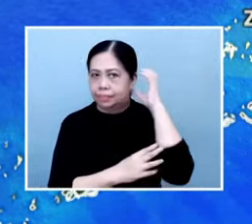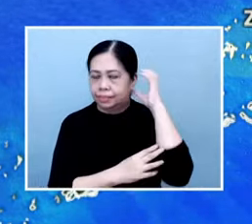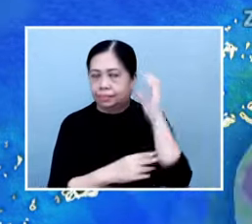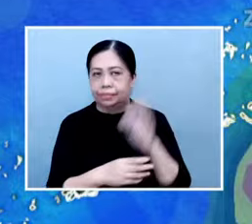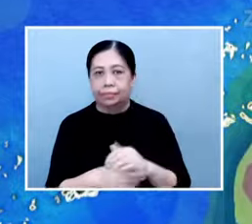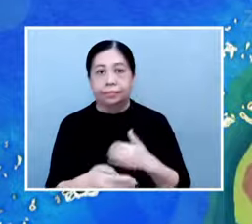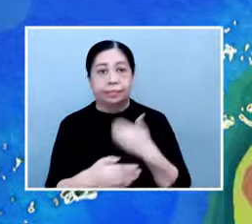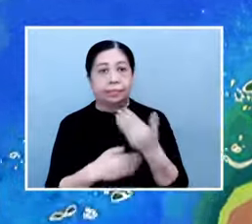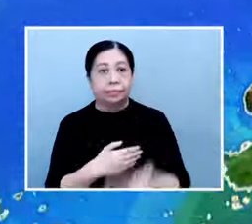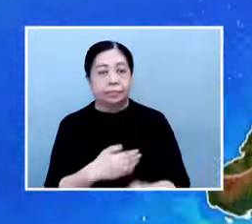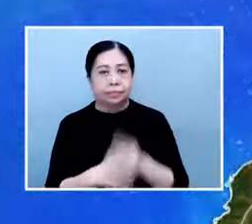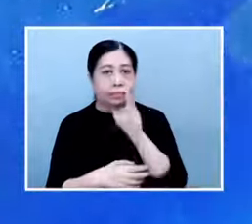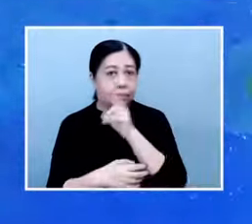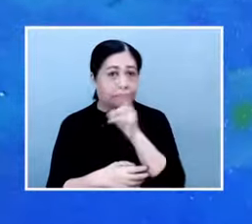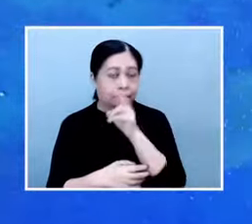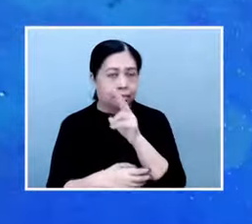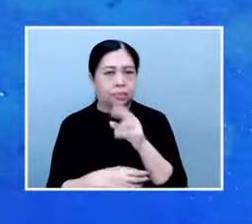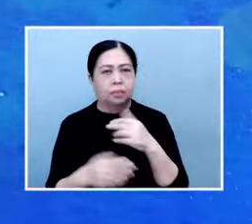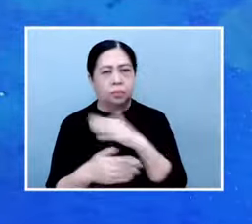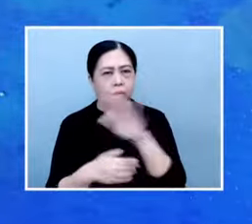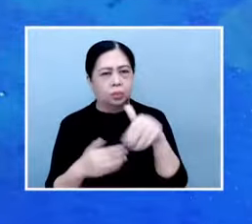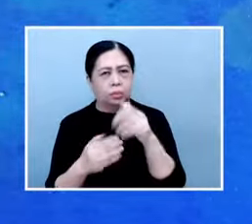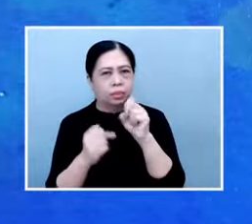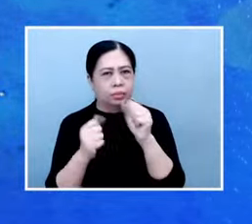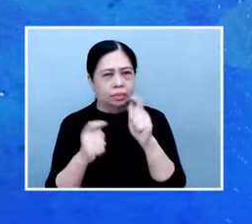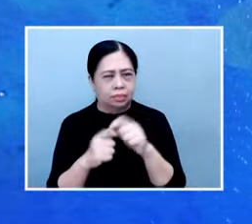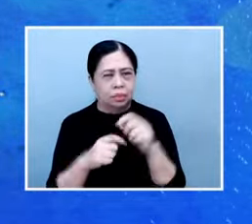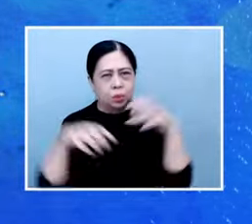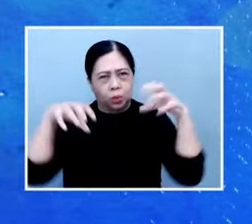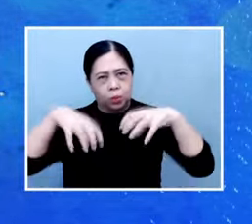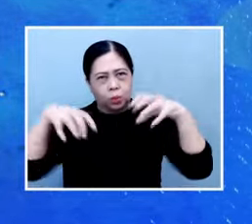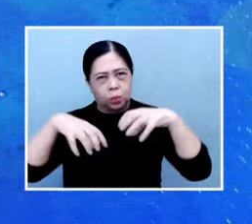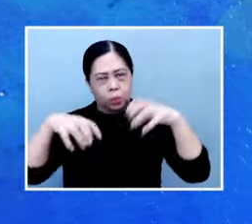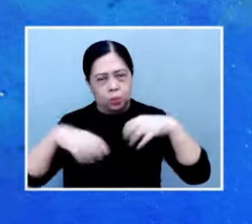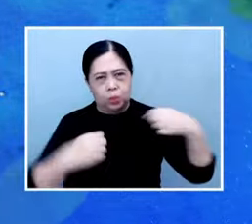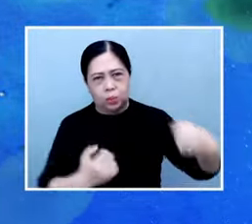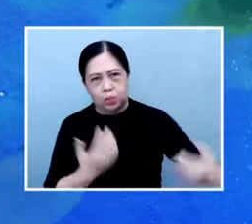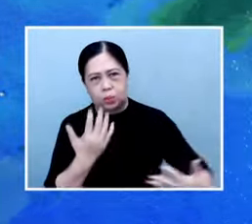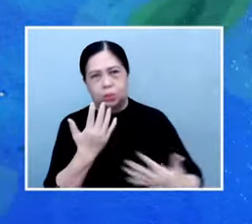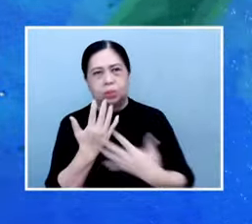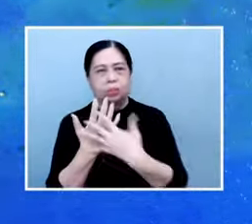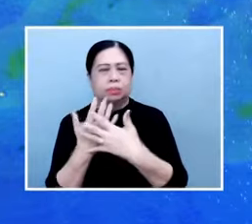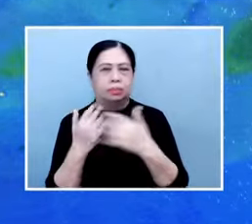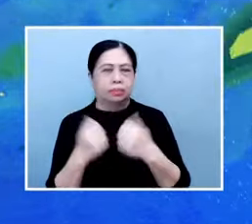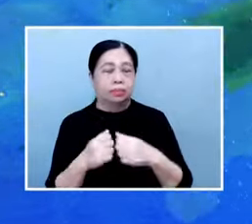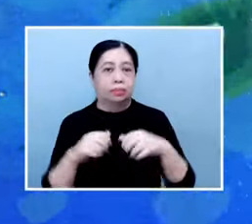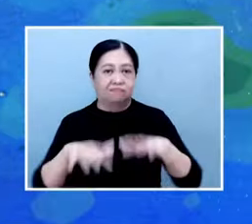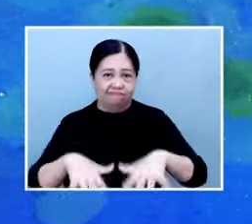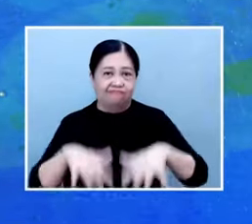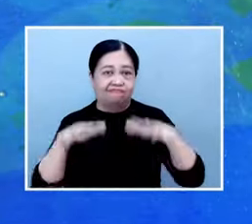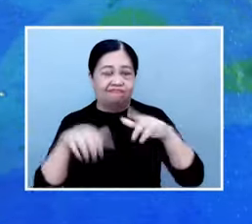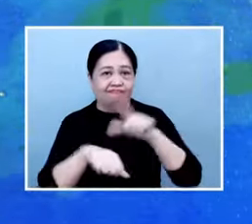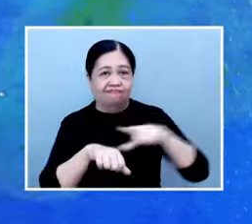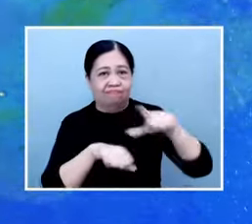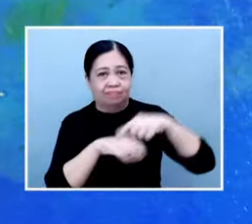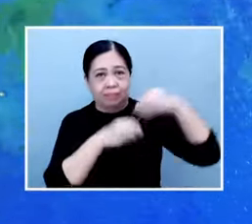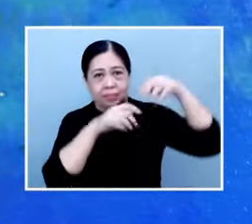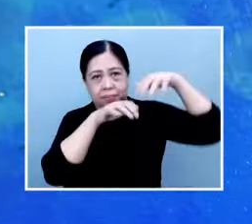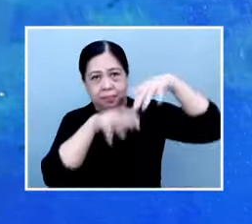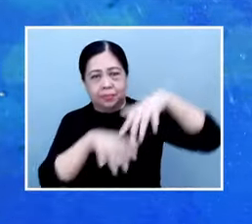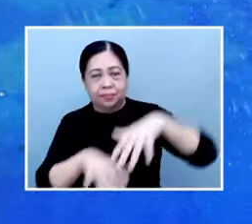Visayas, buong Sabado pong maulan dahil sa shear line, kaya mag-ingat po dahil posible yung mga pagbaha at landslides, mga